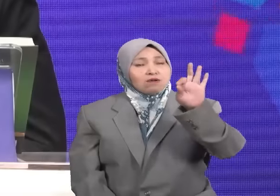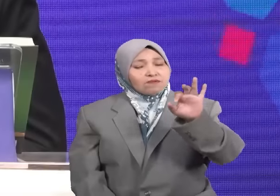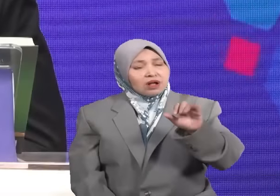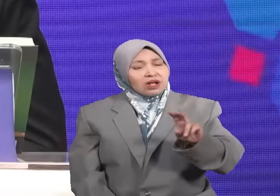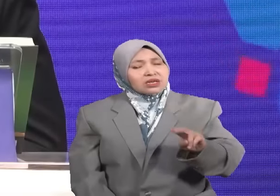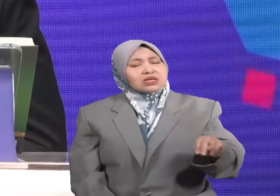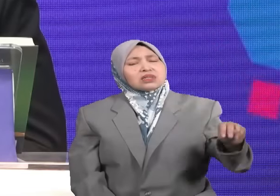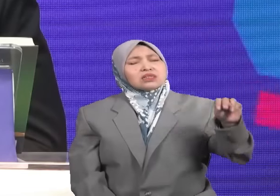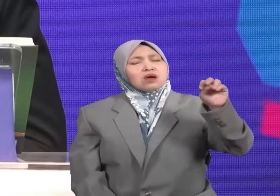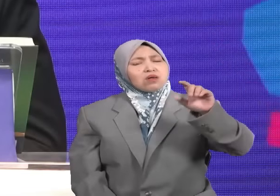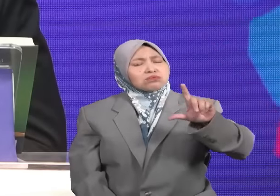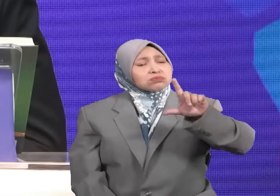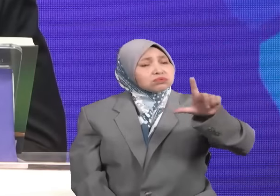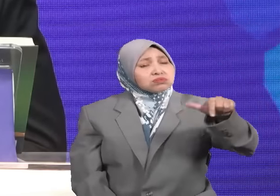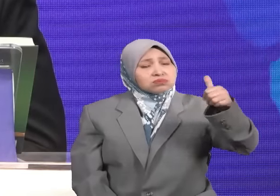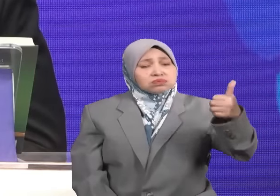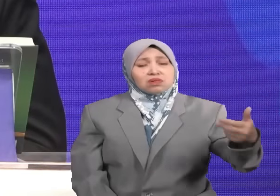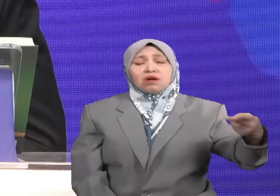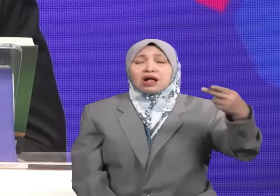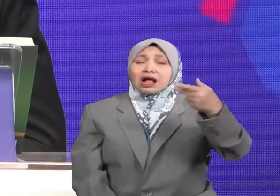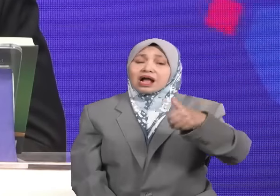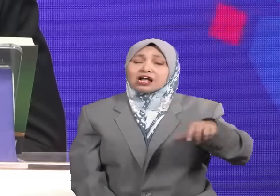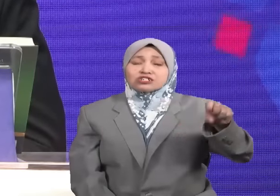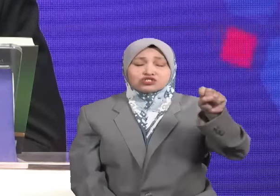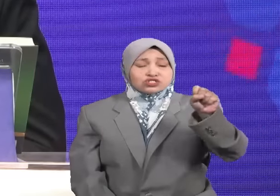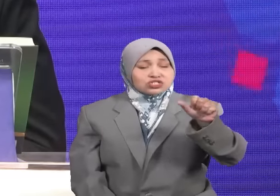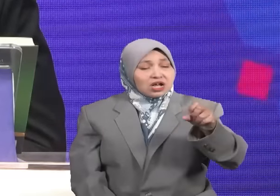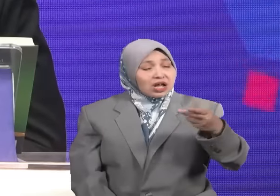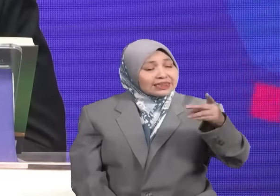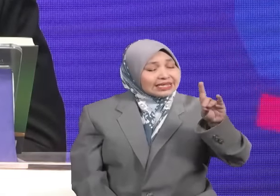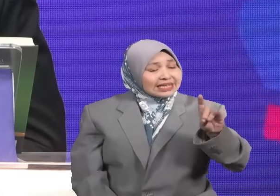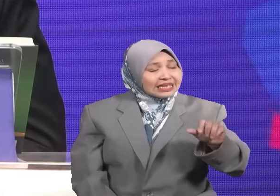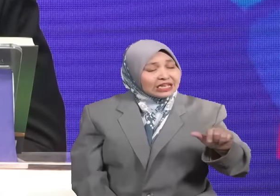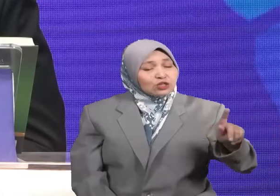فَإِنَّ اللَّهَ شَدِيدُ